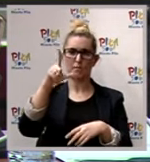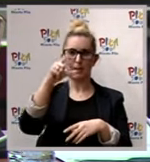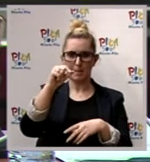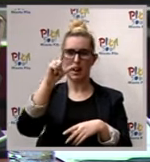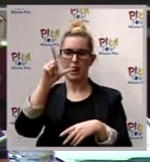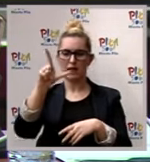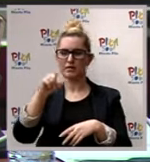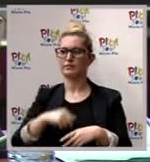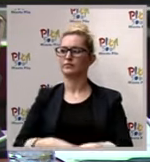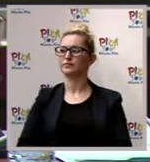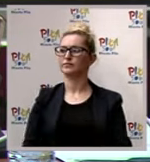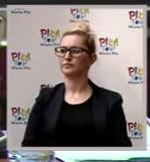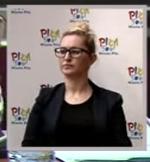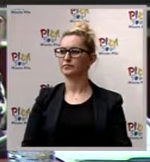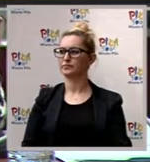www.bip.pila.pl.